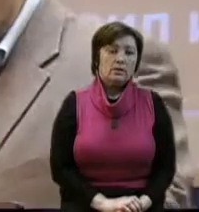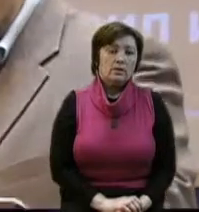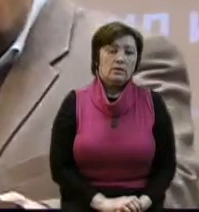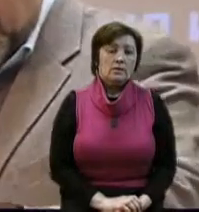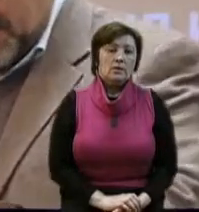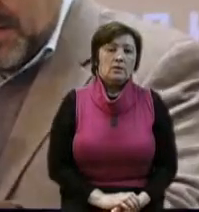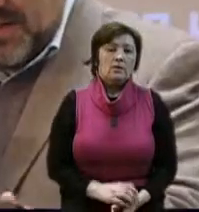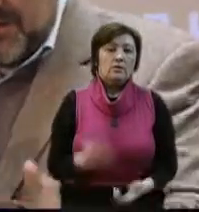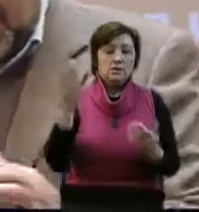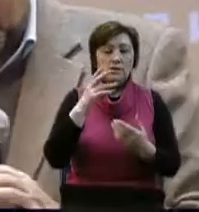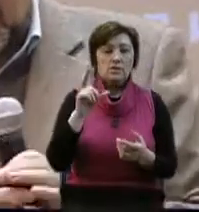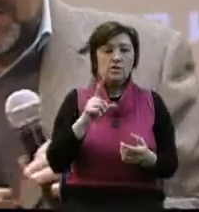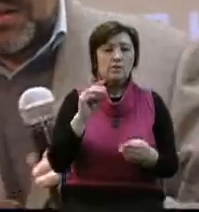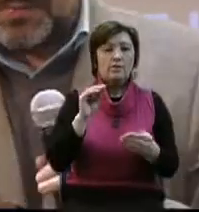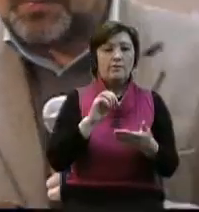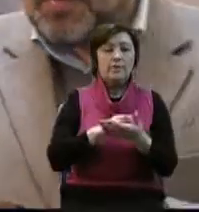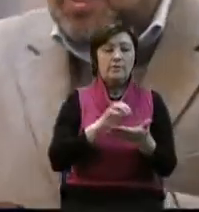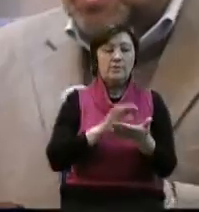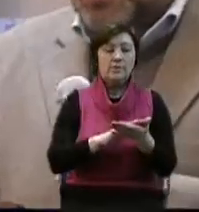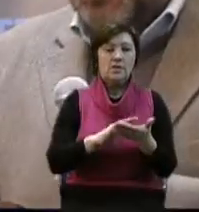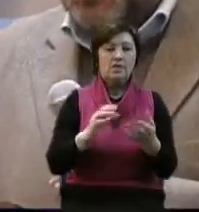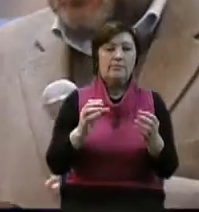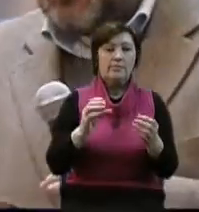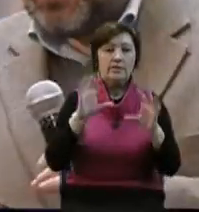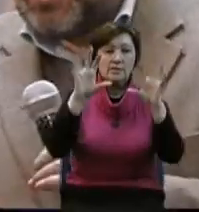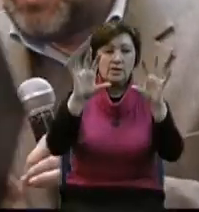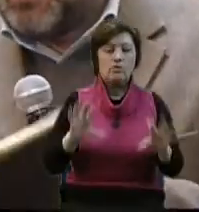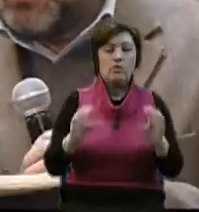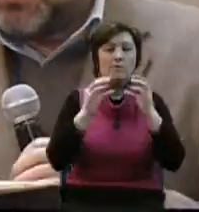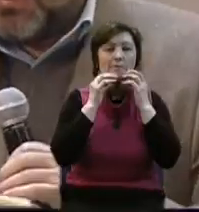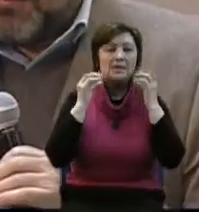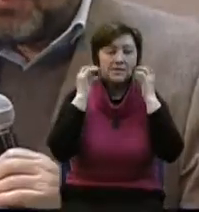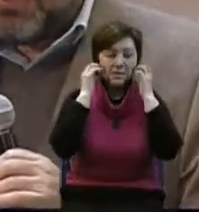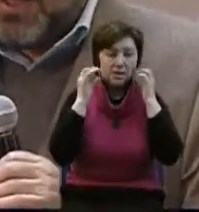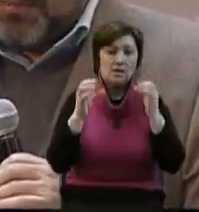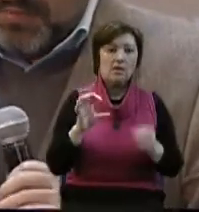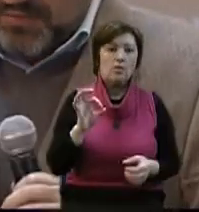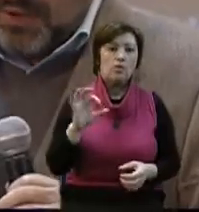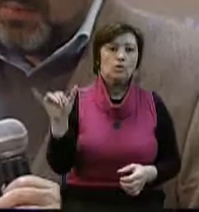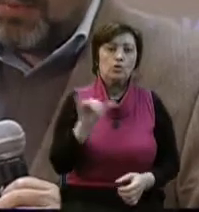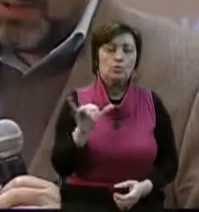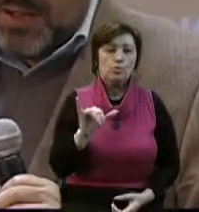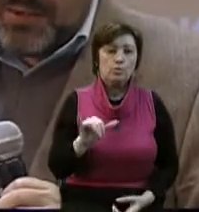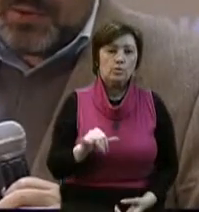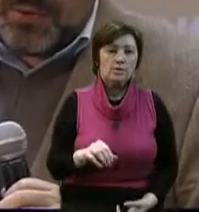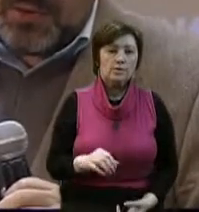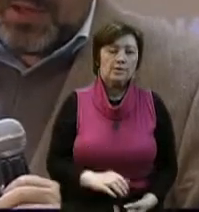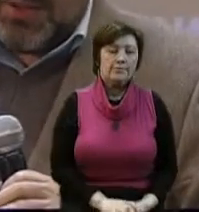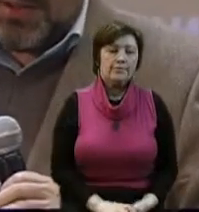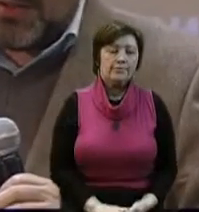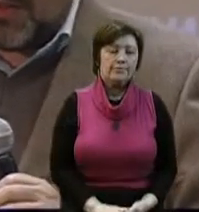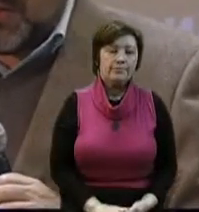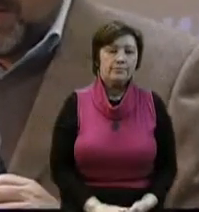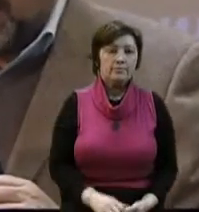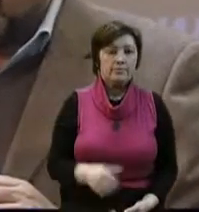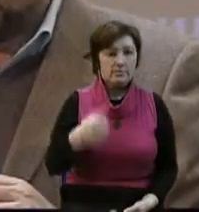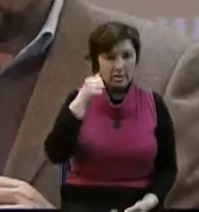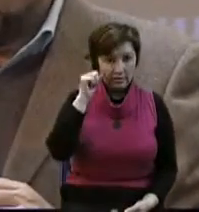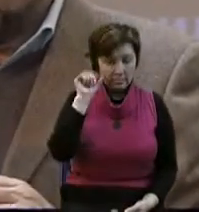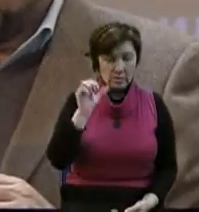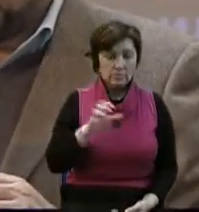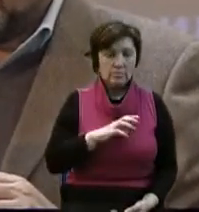законе Моисея в отношении этого дня. Если мы читаем Библию по плану, то мы вчера об этом